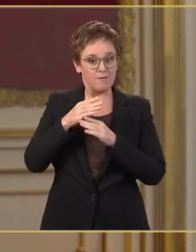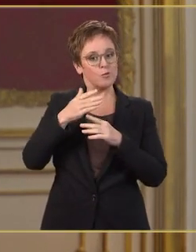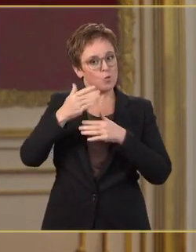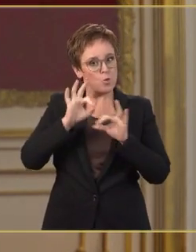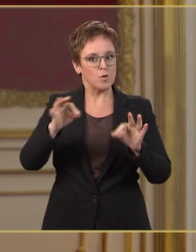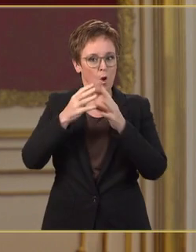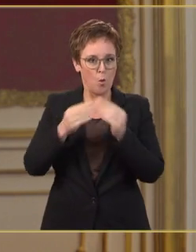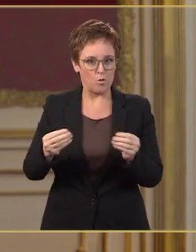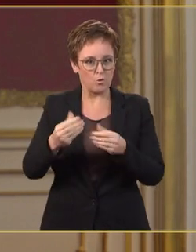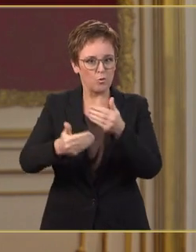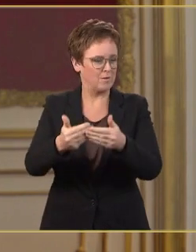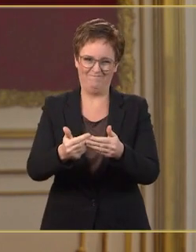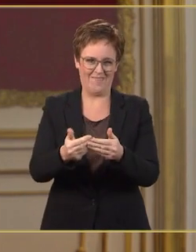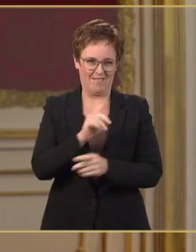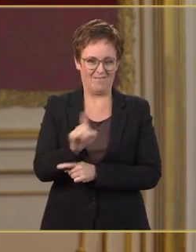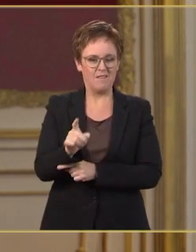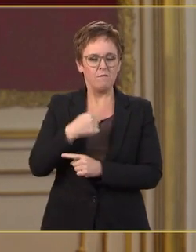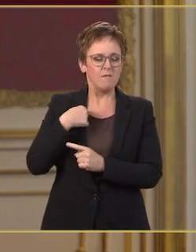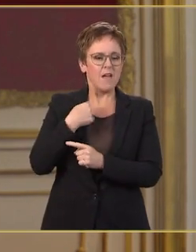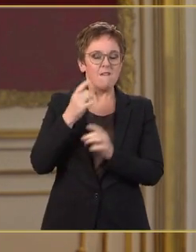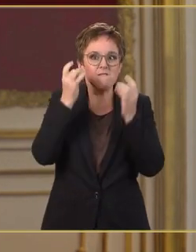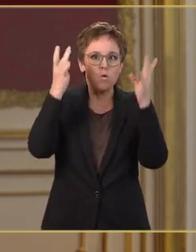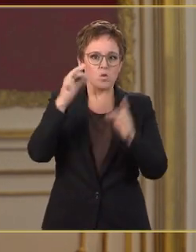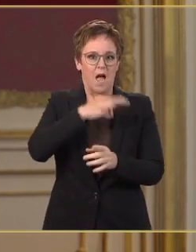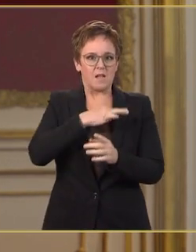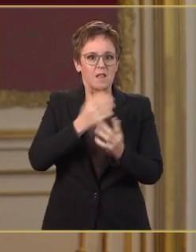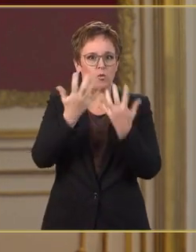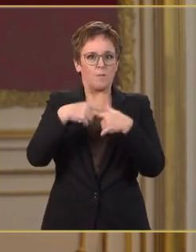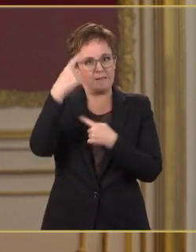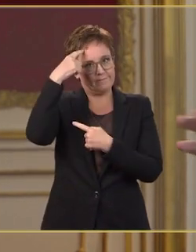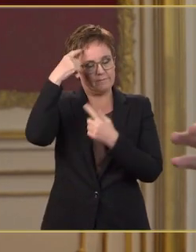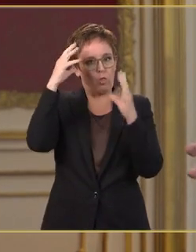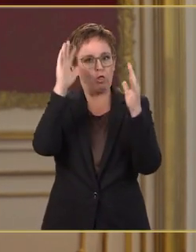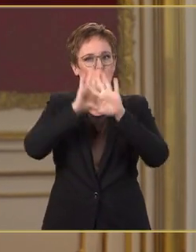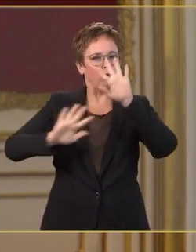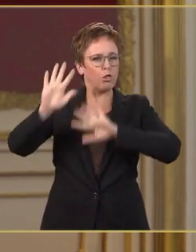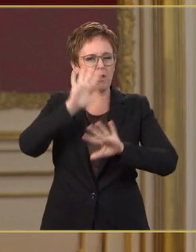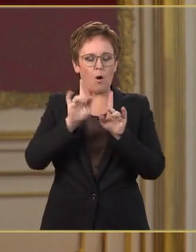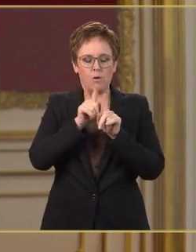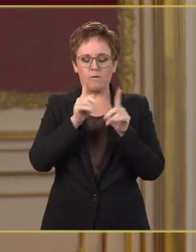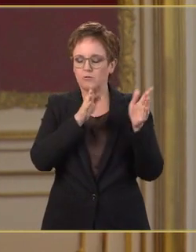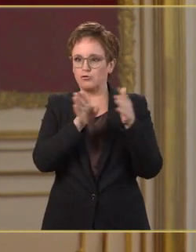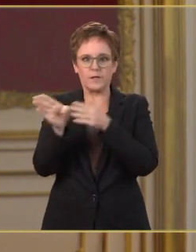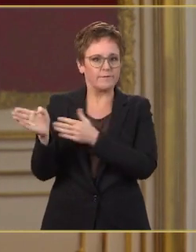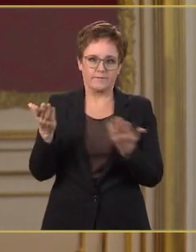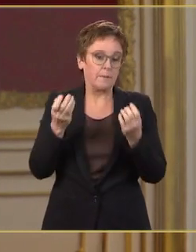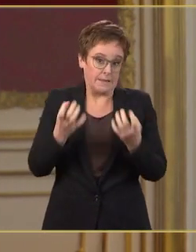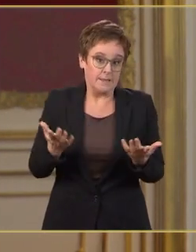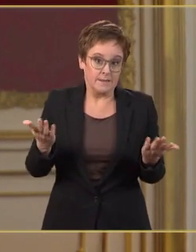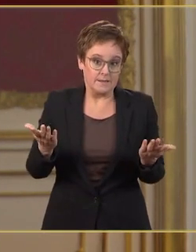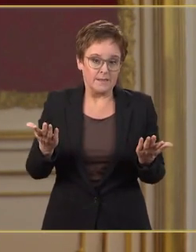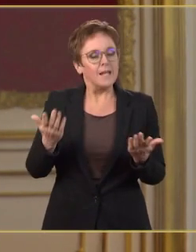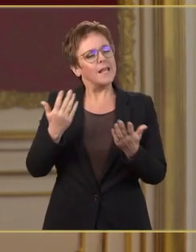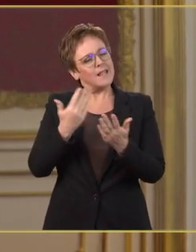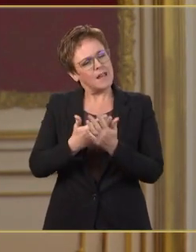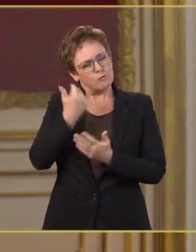sie vernebeln unser denken und leiten unser handeln in falsche richtungen wie